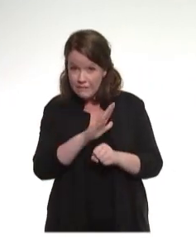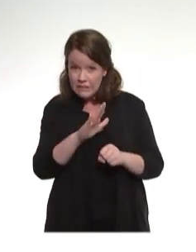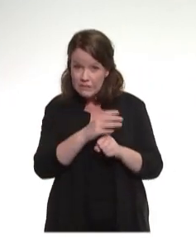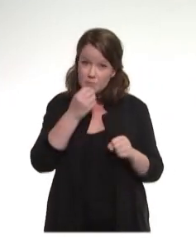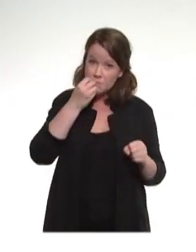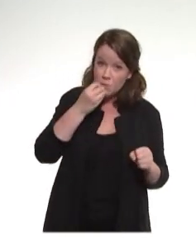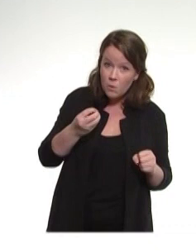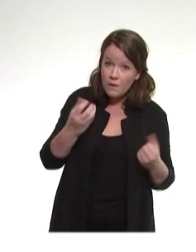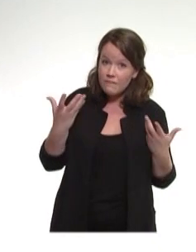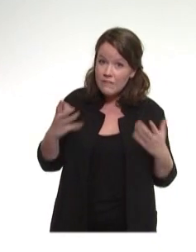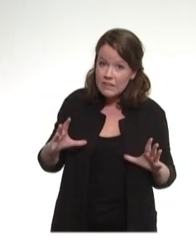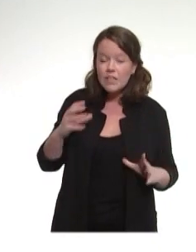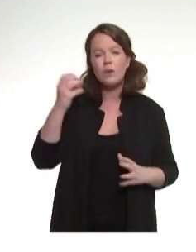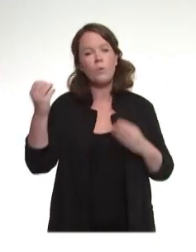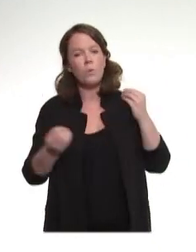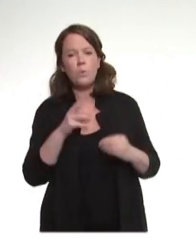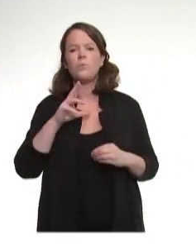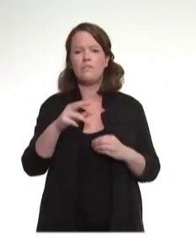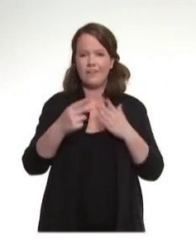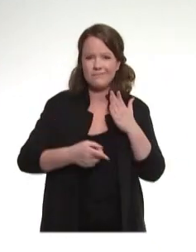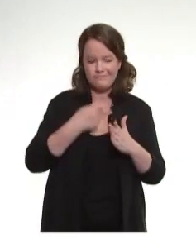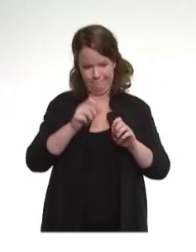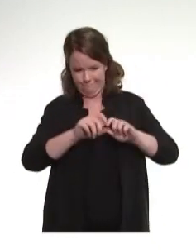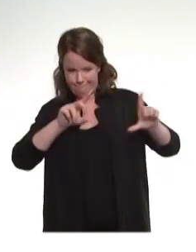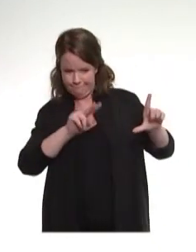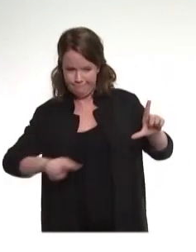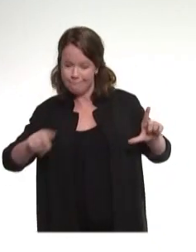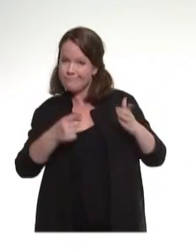fruits ou comptez-vous ré évaluer l'efficacité de ces mesures